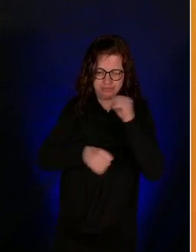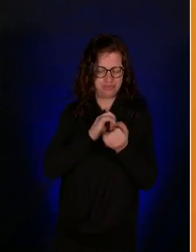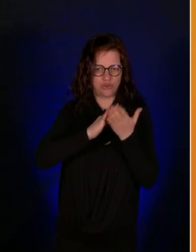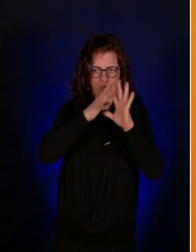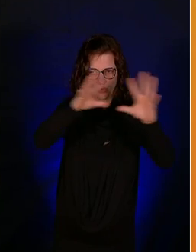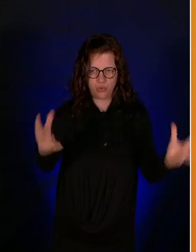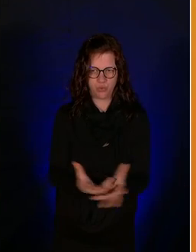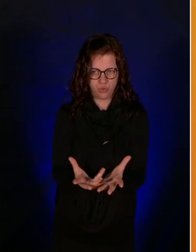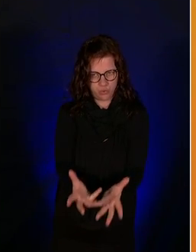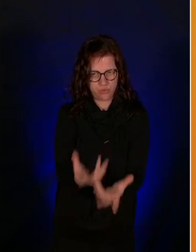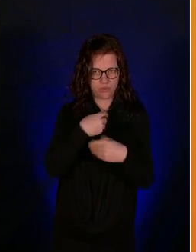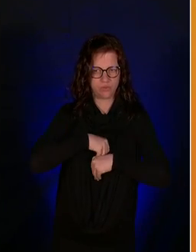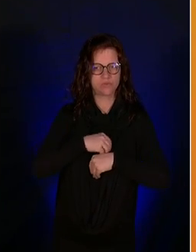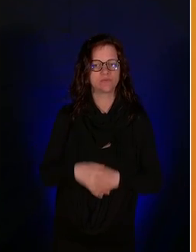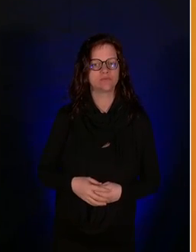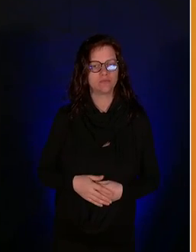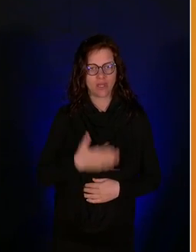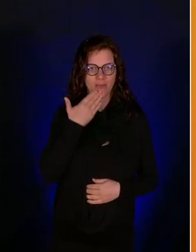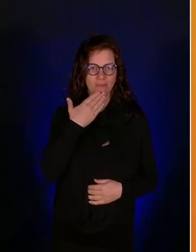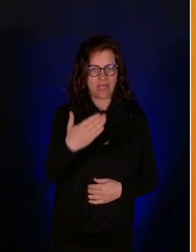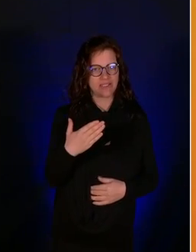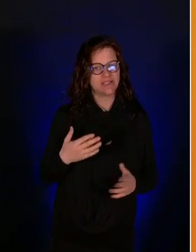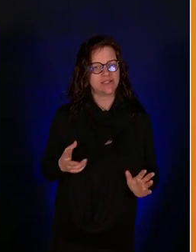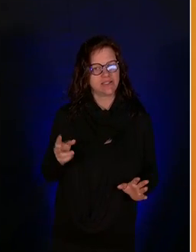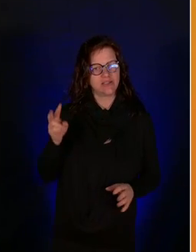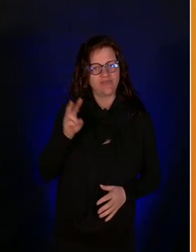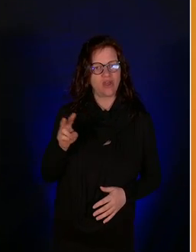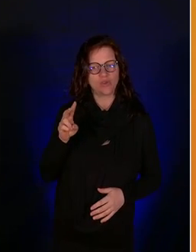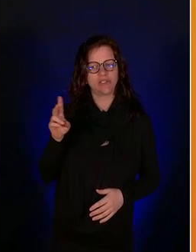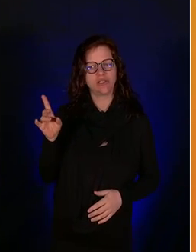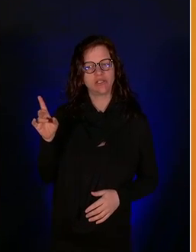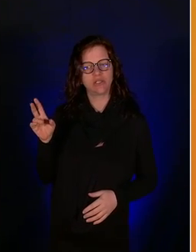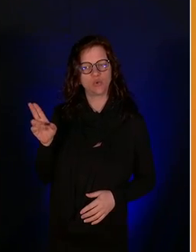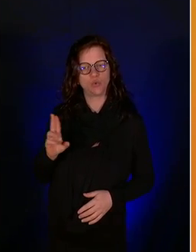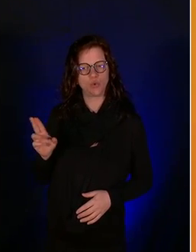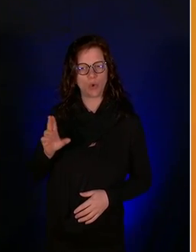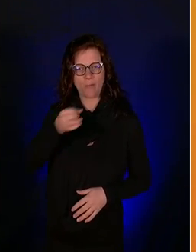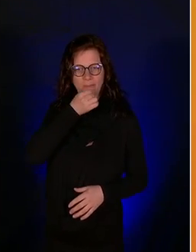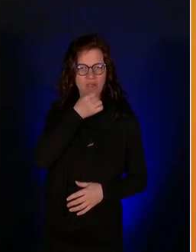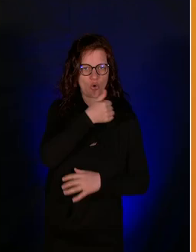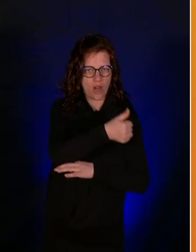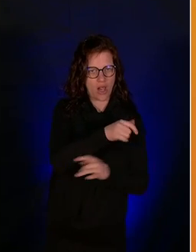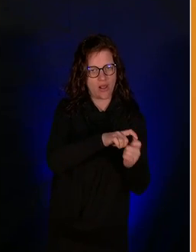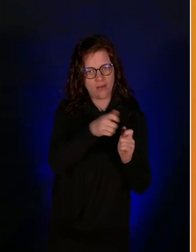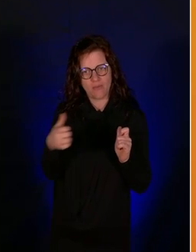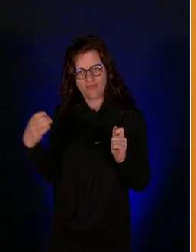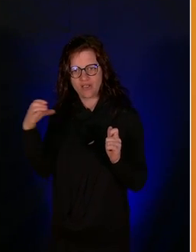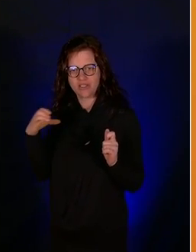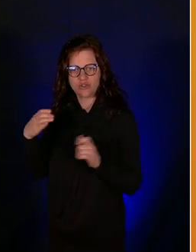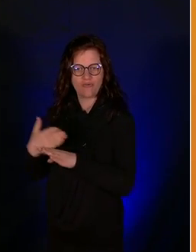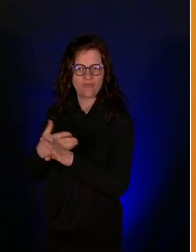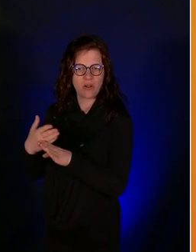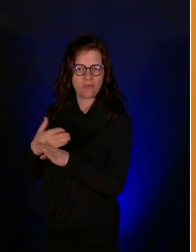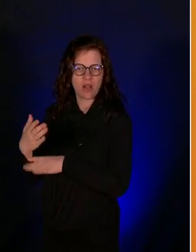Merci, camarades. Véronique Huneau au micro 1 et Christophe Claret se prépare au